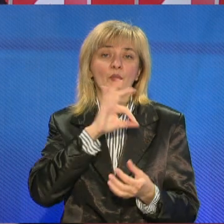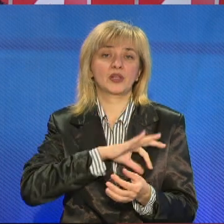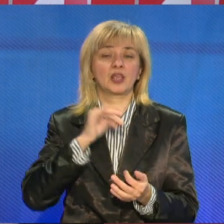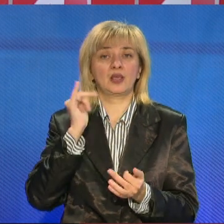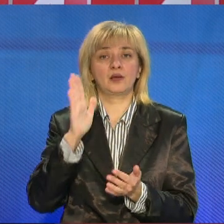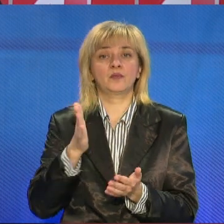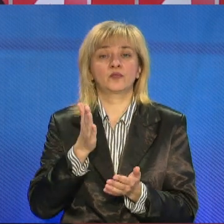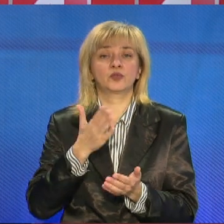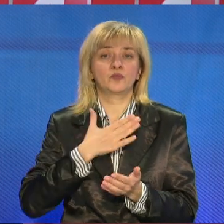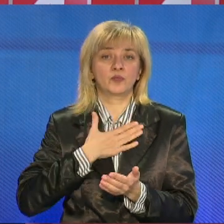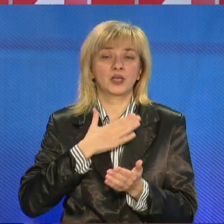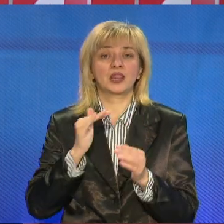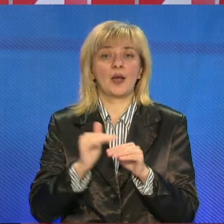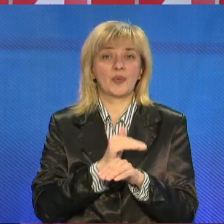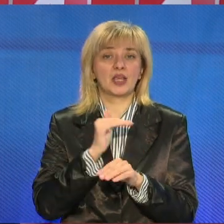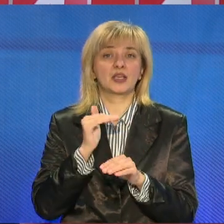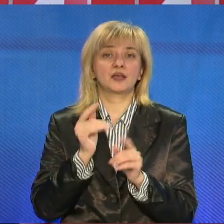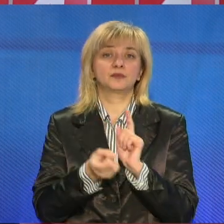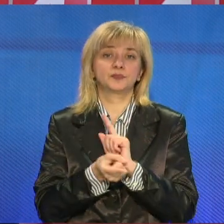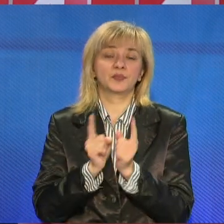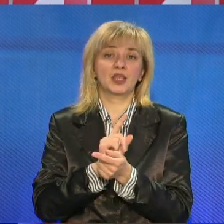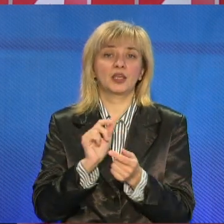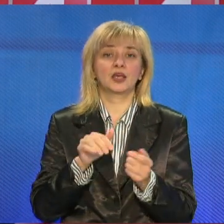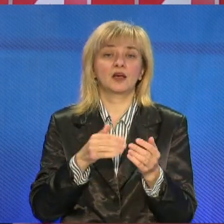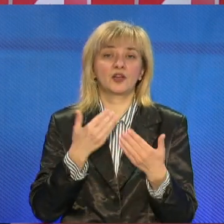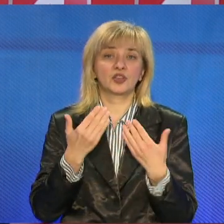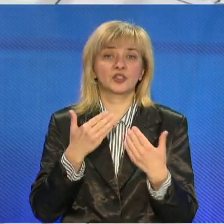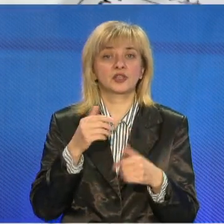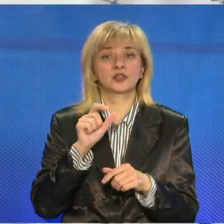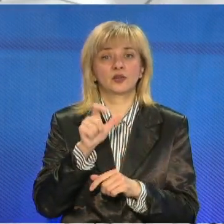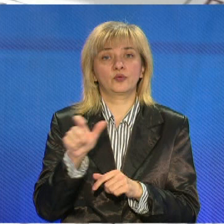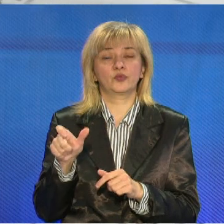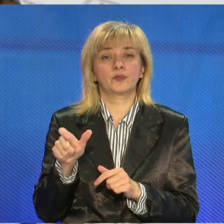станем добрее и относиться к окружающим людям.